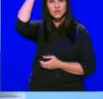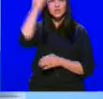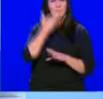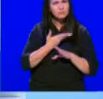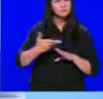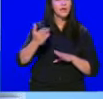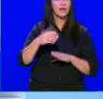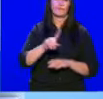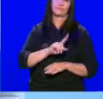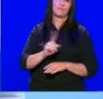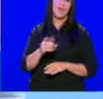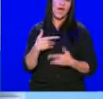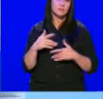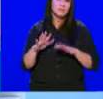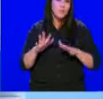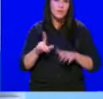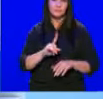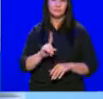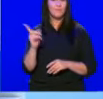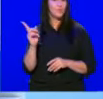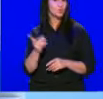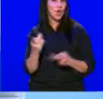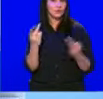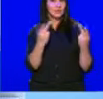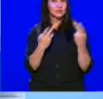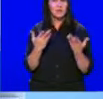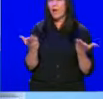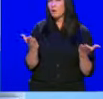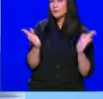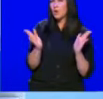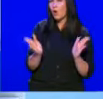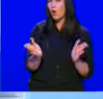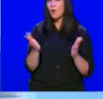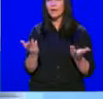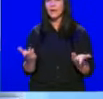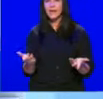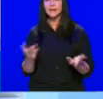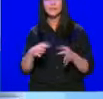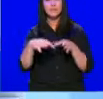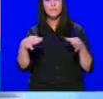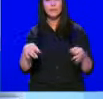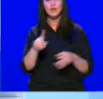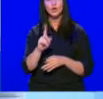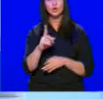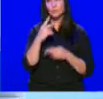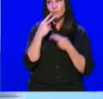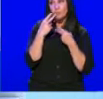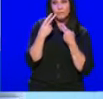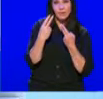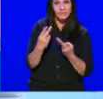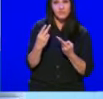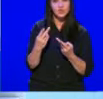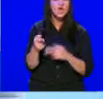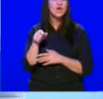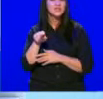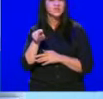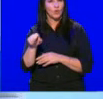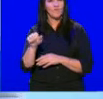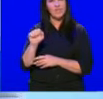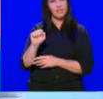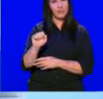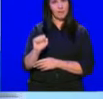и така нататък. Не. Аз поне не можах да разбера. Какви са конкретните мерки, които предвиждат съответните